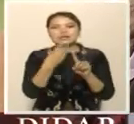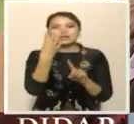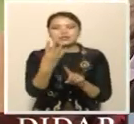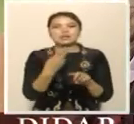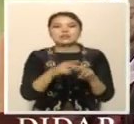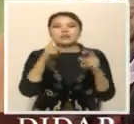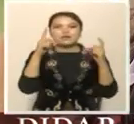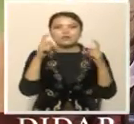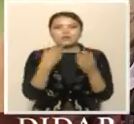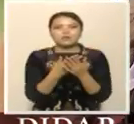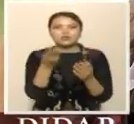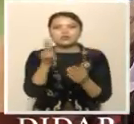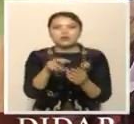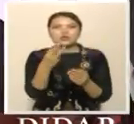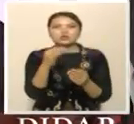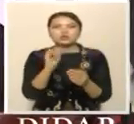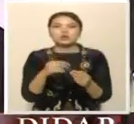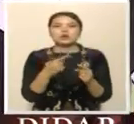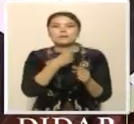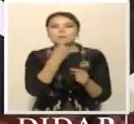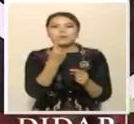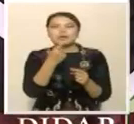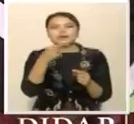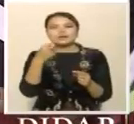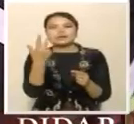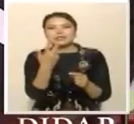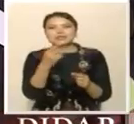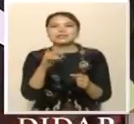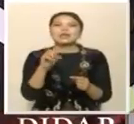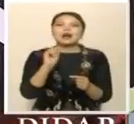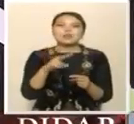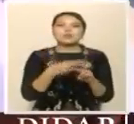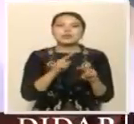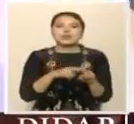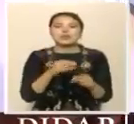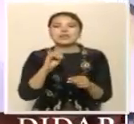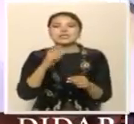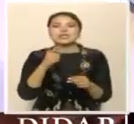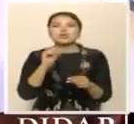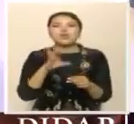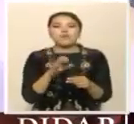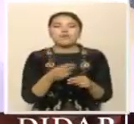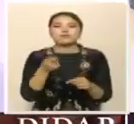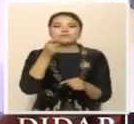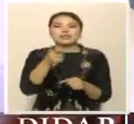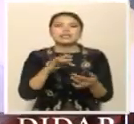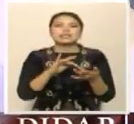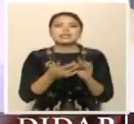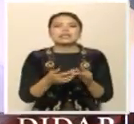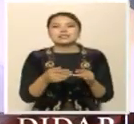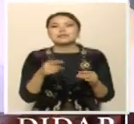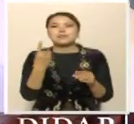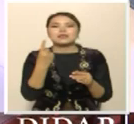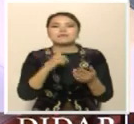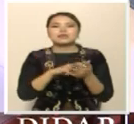2 данасы 1-3 сәуір аралығында егов порталы арқылы 188 өтініш түскен. Айта кетейік, 1-ші сыныпқа құжаттар